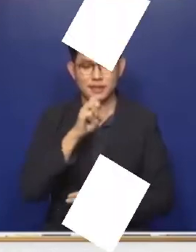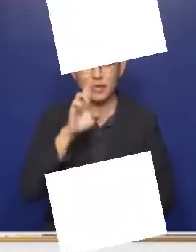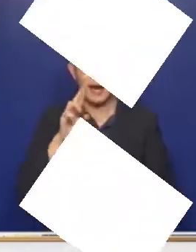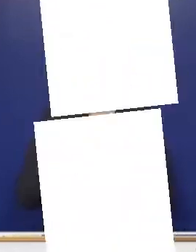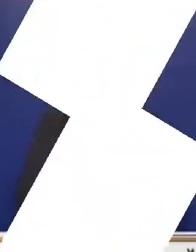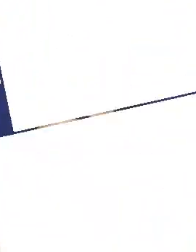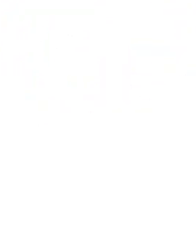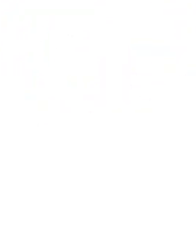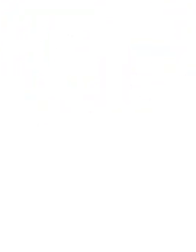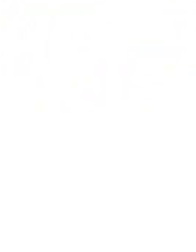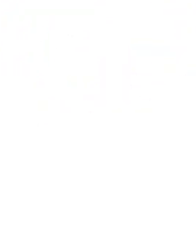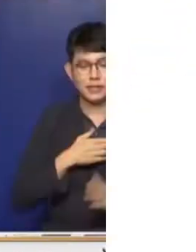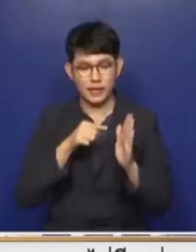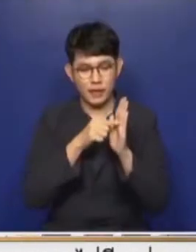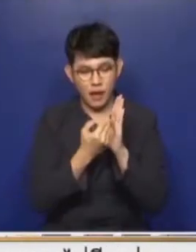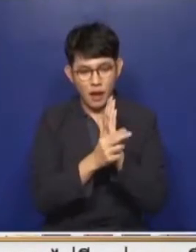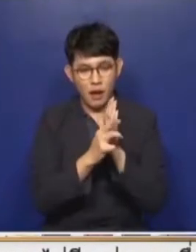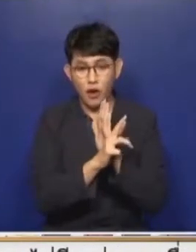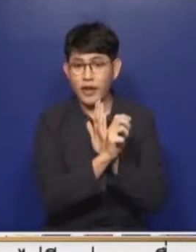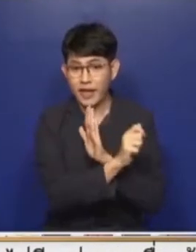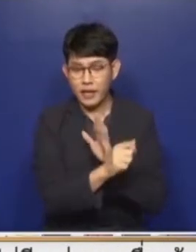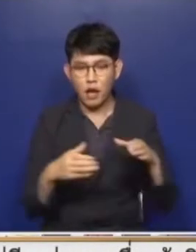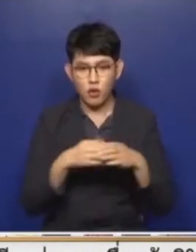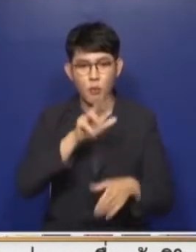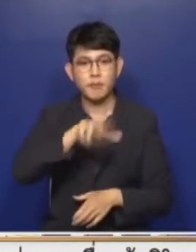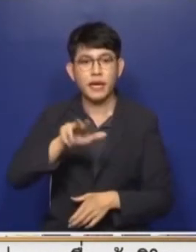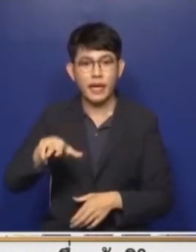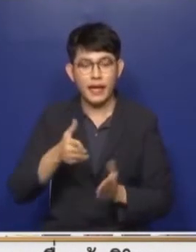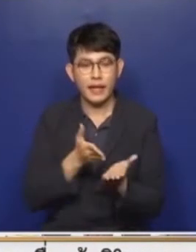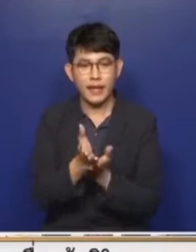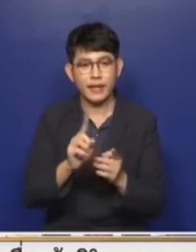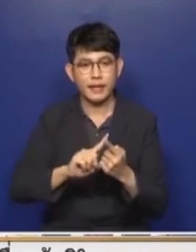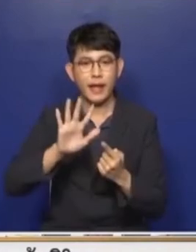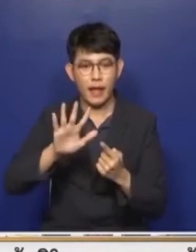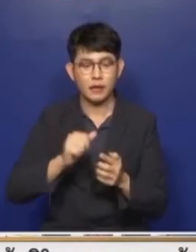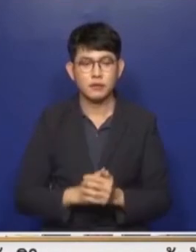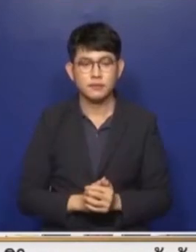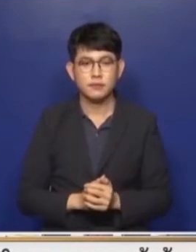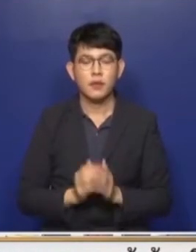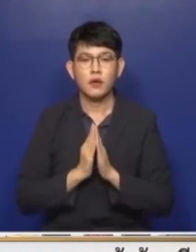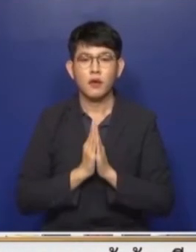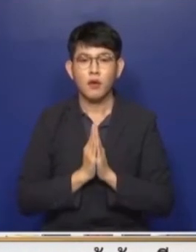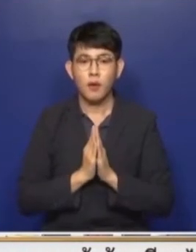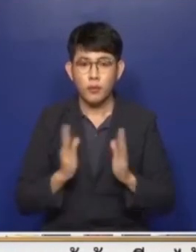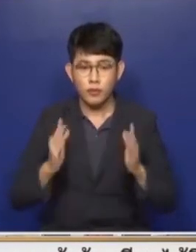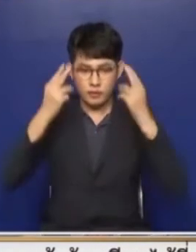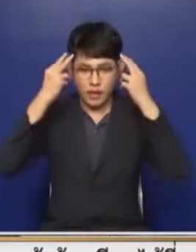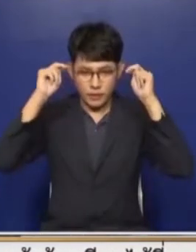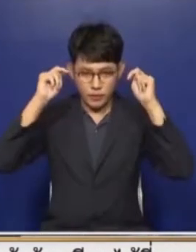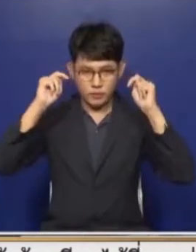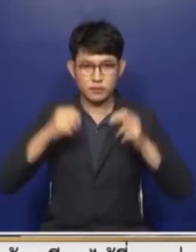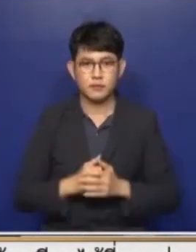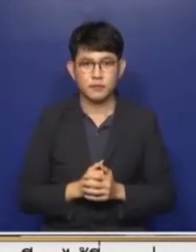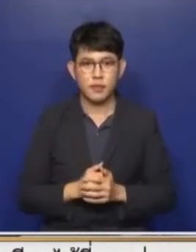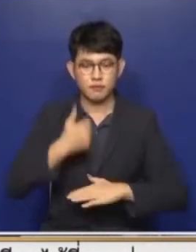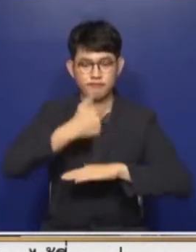ฟิษภาผู้แนาศดร จัหด 115 พักเกือไทยต้องขอบคุณท่านนายกราธนตรีะ